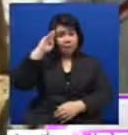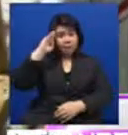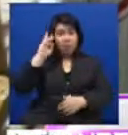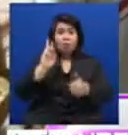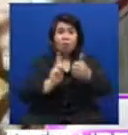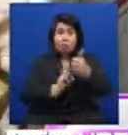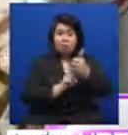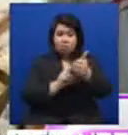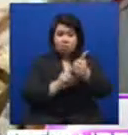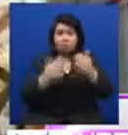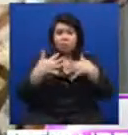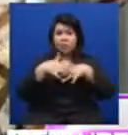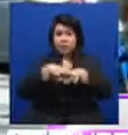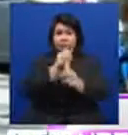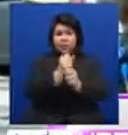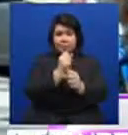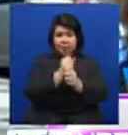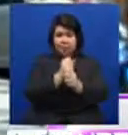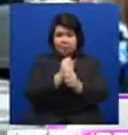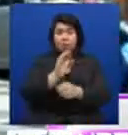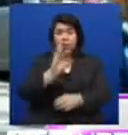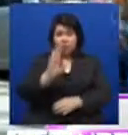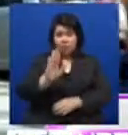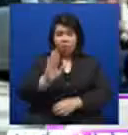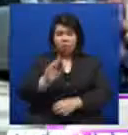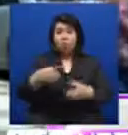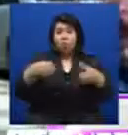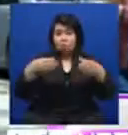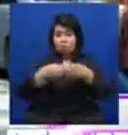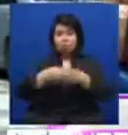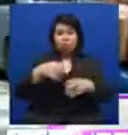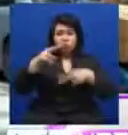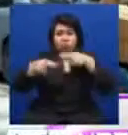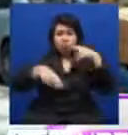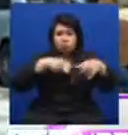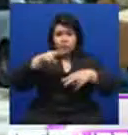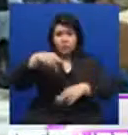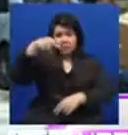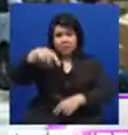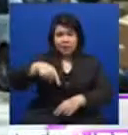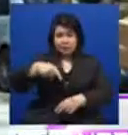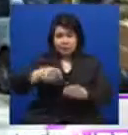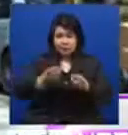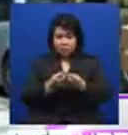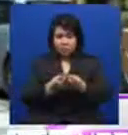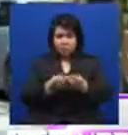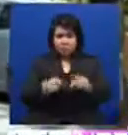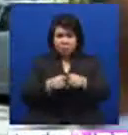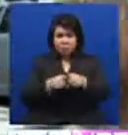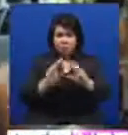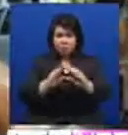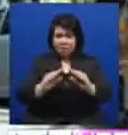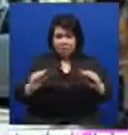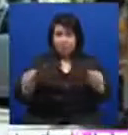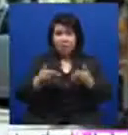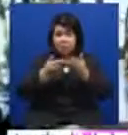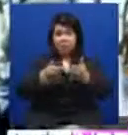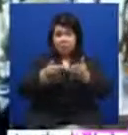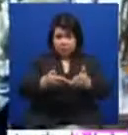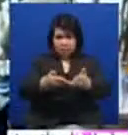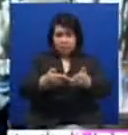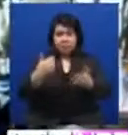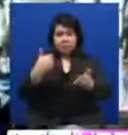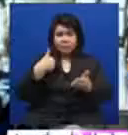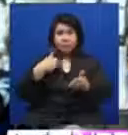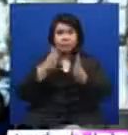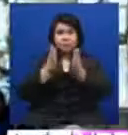หัวหน้าชุดประสานงานประจำพื้นที่กองร้อยรักษาความสงบที่7กองทัพเรือพร้อมด้วยทหารตำรวจเจ้าหน้าที่ศูนย์ศึกษาการ